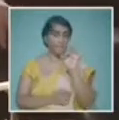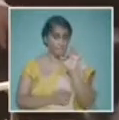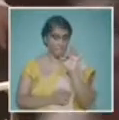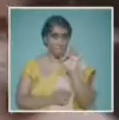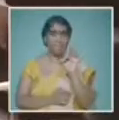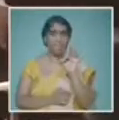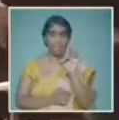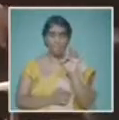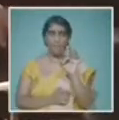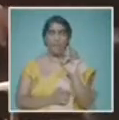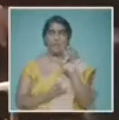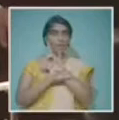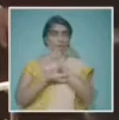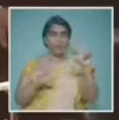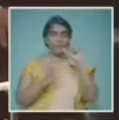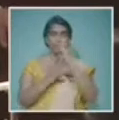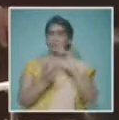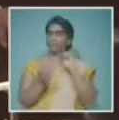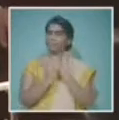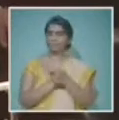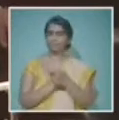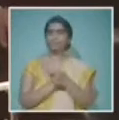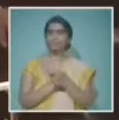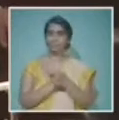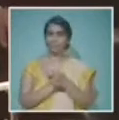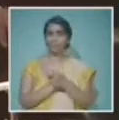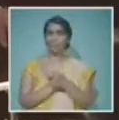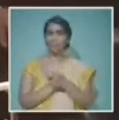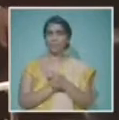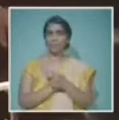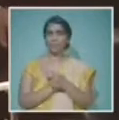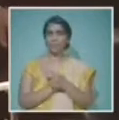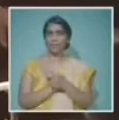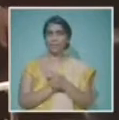2015දී 18 වෙනි සංශෝධනය අහෝසිකොට